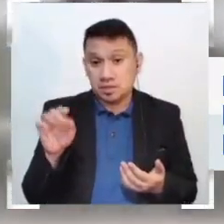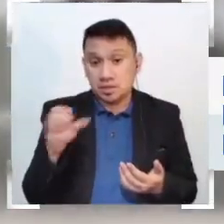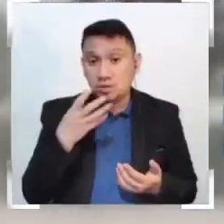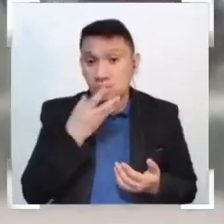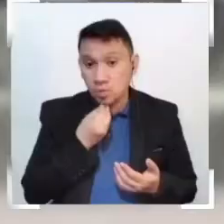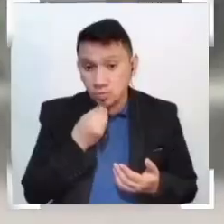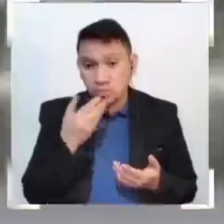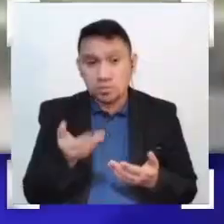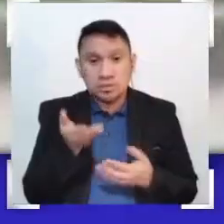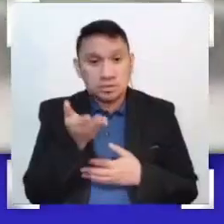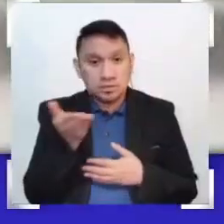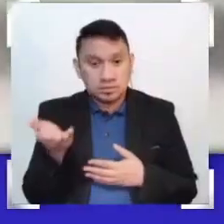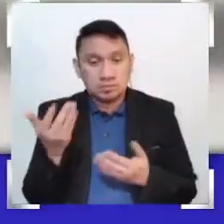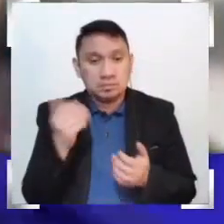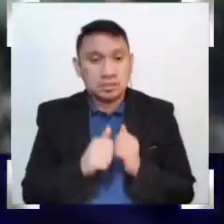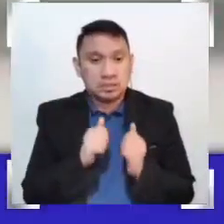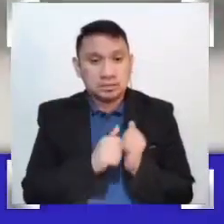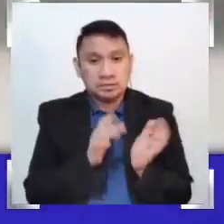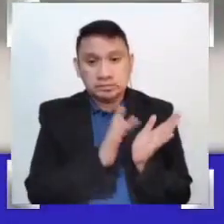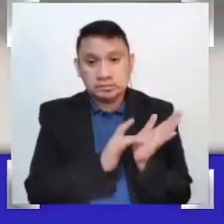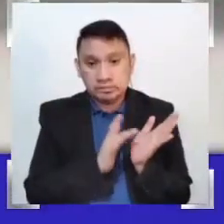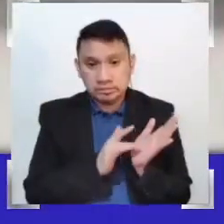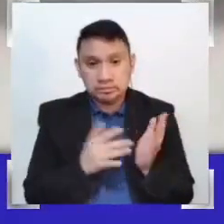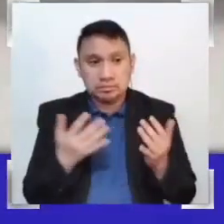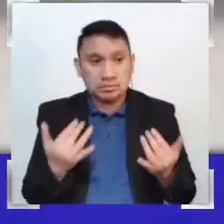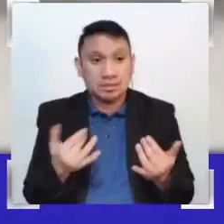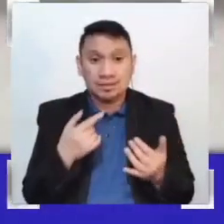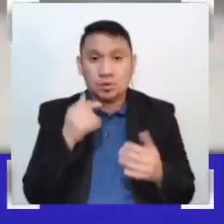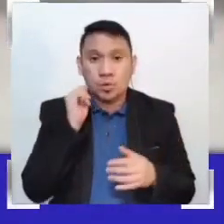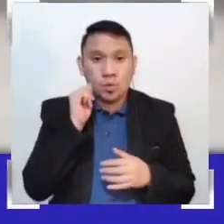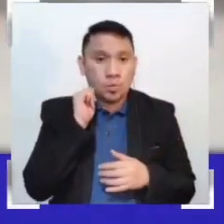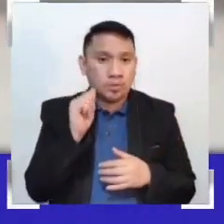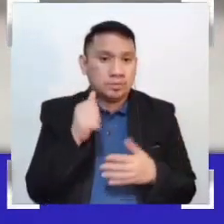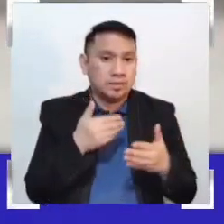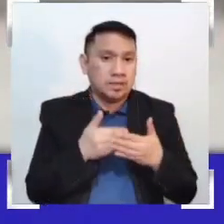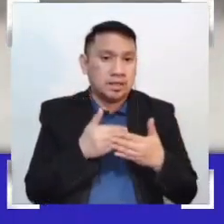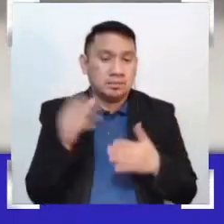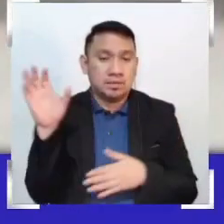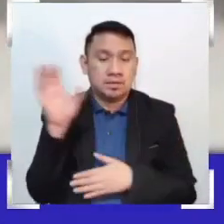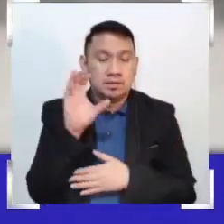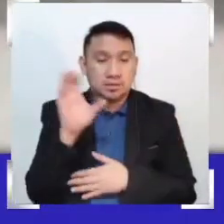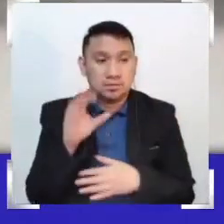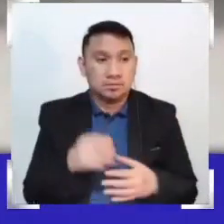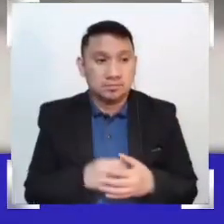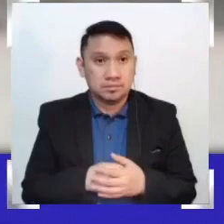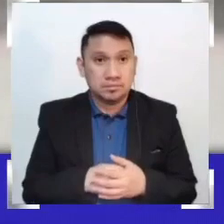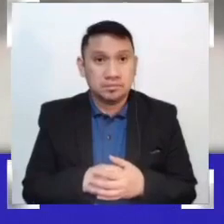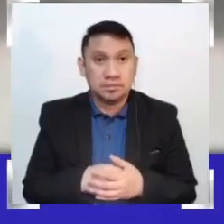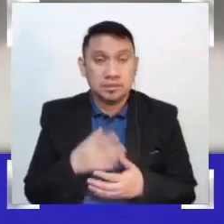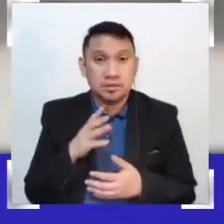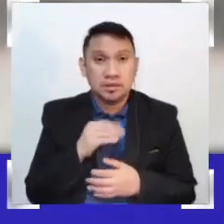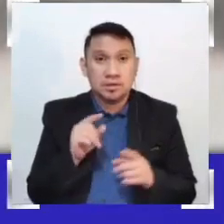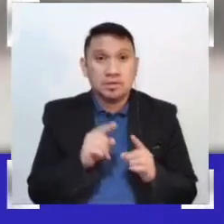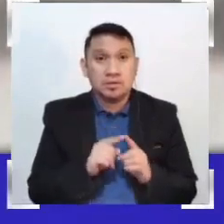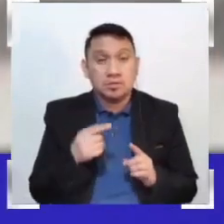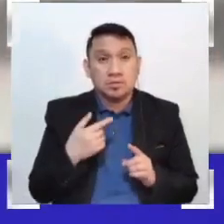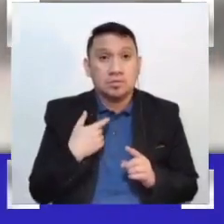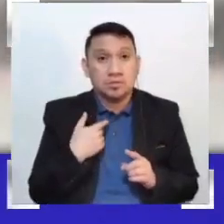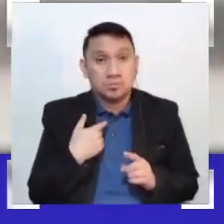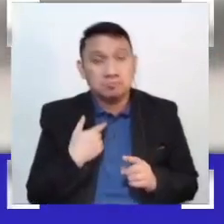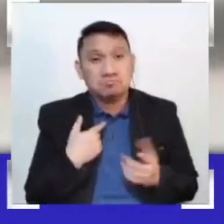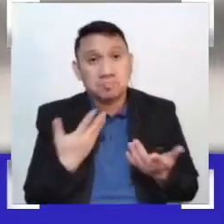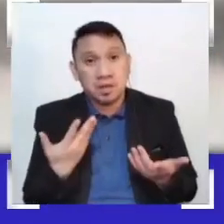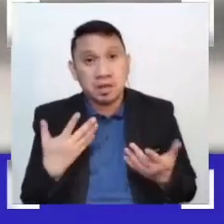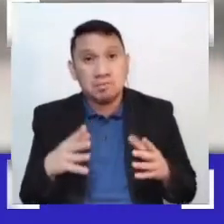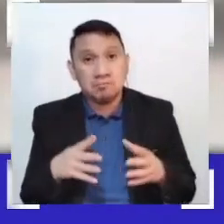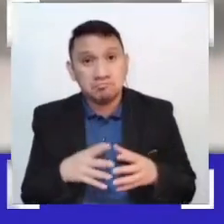umano pagkakitaan. Hanggang Pasko po yan, so medyo malaki ho, bawin-bawin na ho yung pamasahe sa barkod. So malaki yung kinikita ng